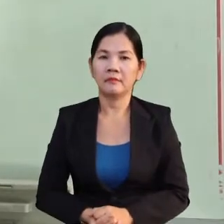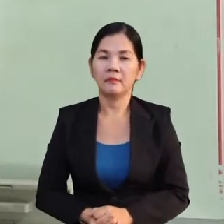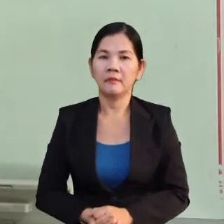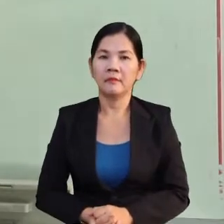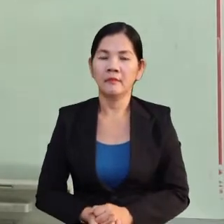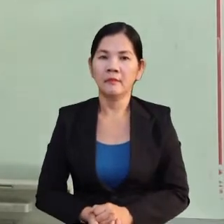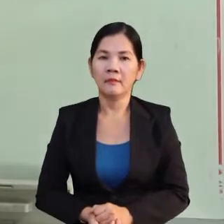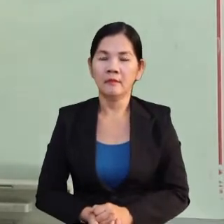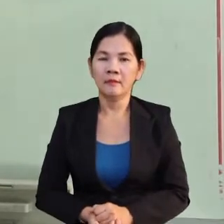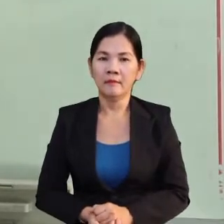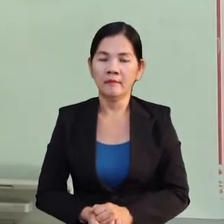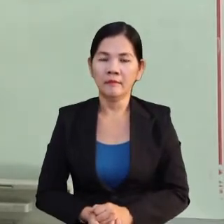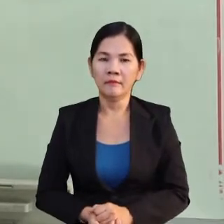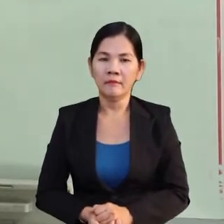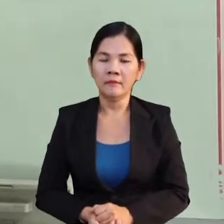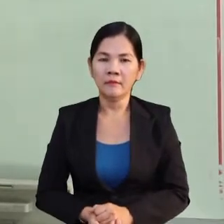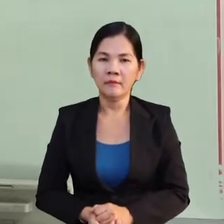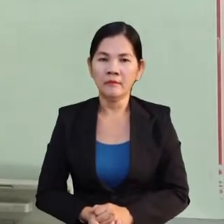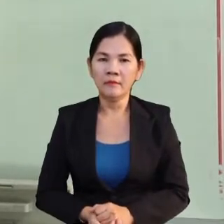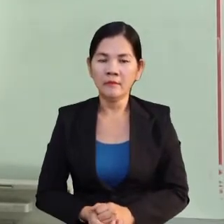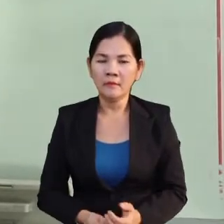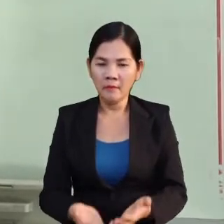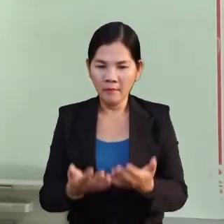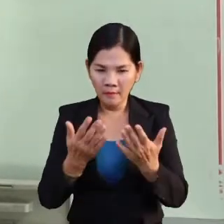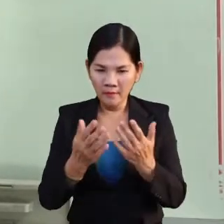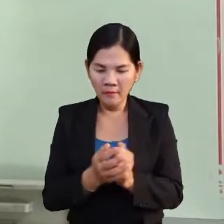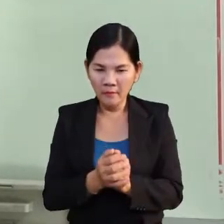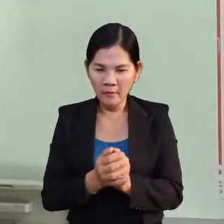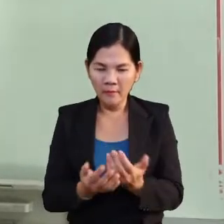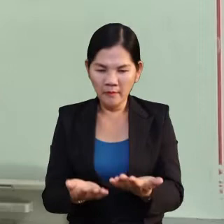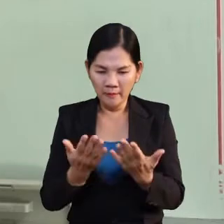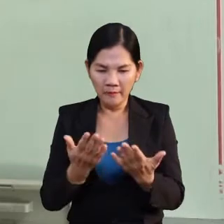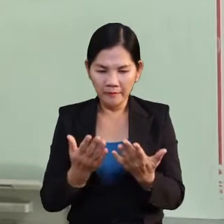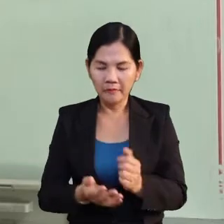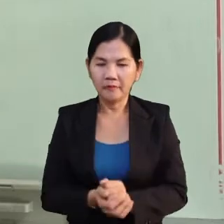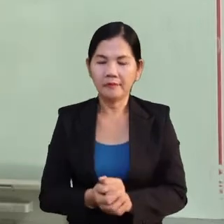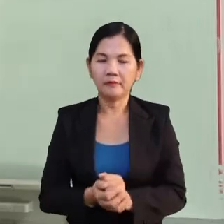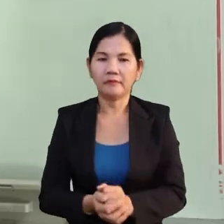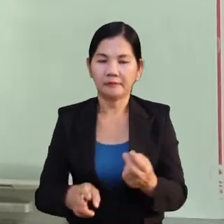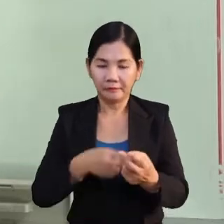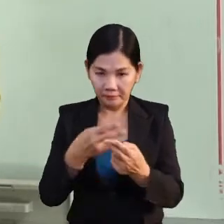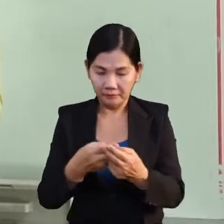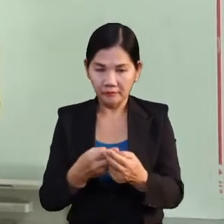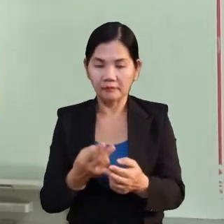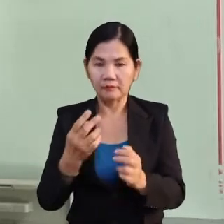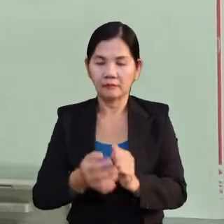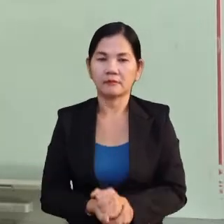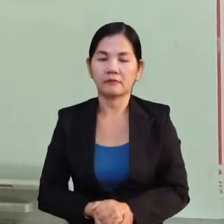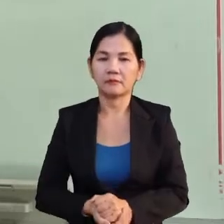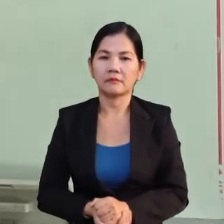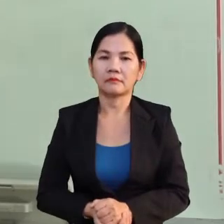ចាអញ្ចឹងកូនចាំផ្ទៀងផ្ទាត់ចម្លើយដែលកូនឆ្លើយអំបញ្ញមិញប្រាប់អ្នកគ្រូតើត្រឹមត្រូវដែរឬទេណាចាអញ្ចឹងស